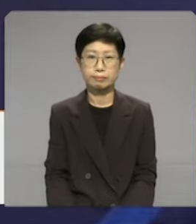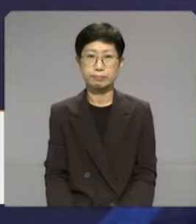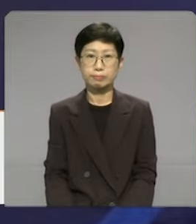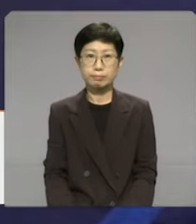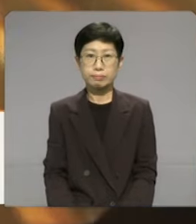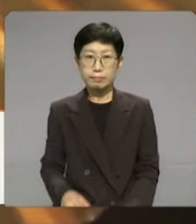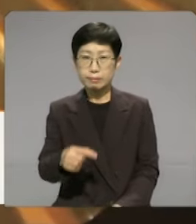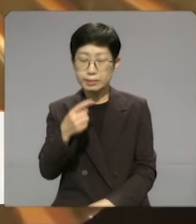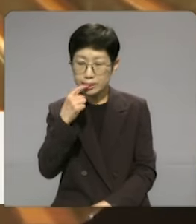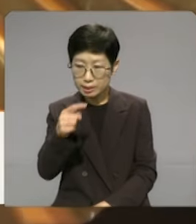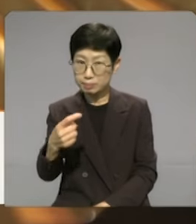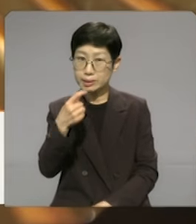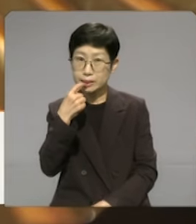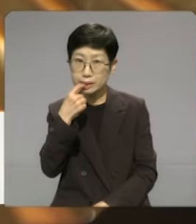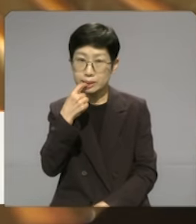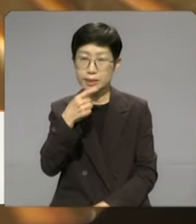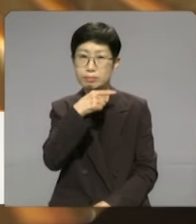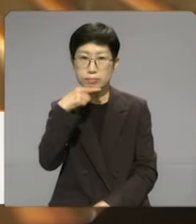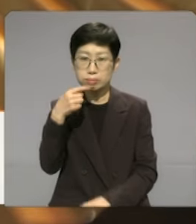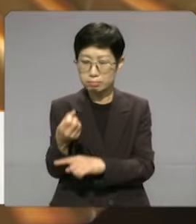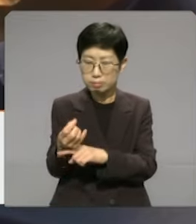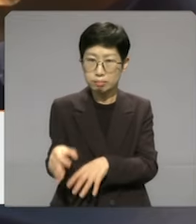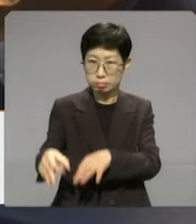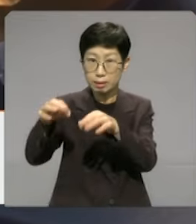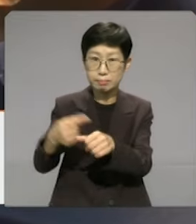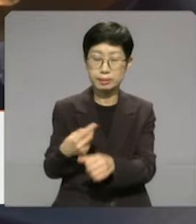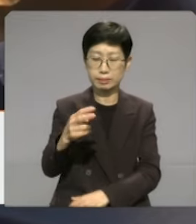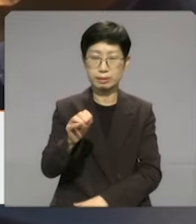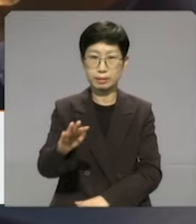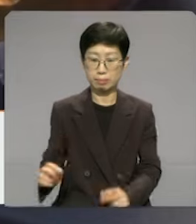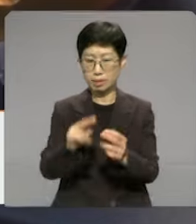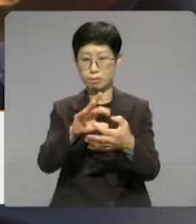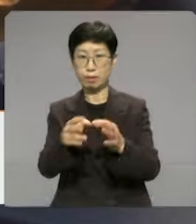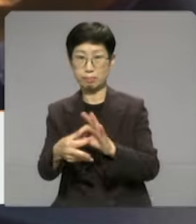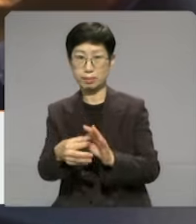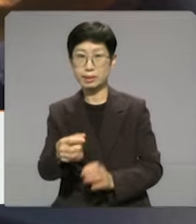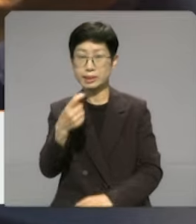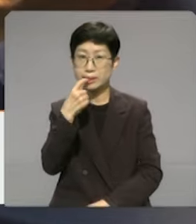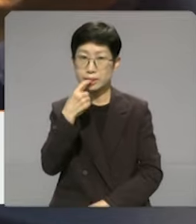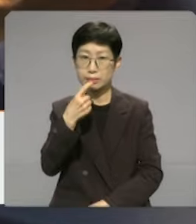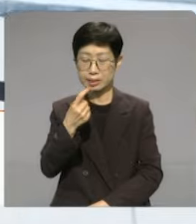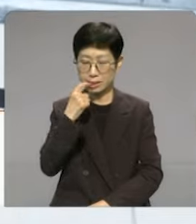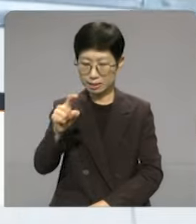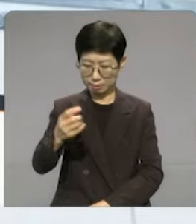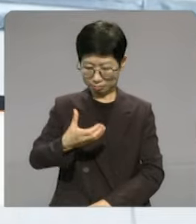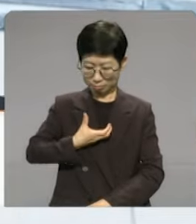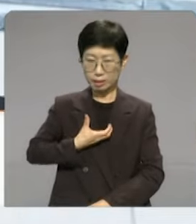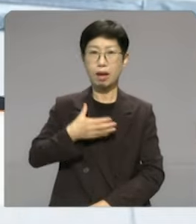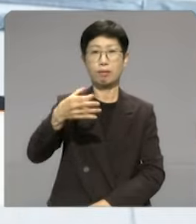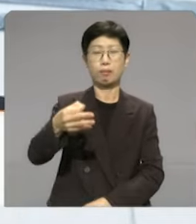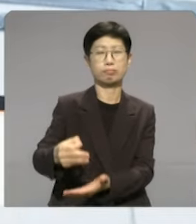최근 금은 등의 귀금속 가격 상승 여파로 2024 8리 올림픽 금메달의 가격이 상 최고가를 기록했다는